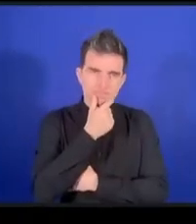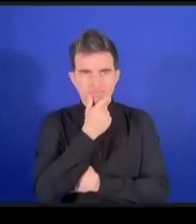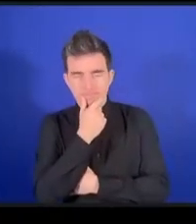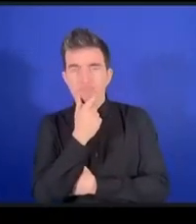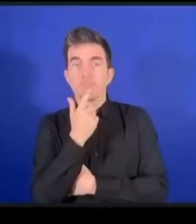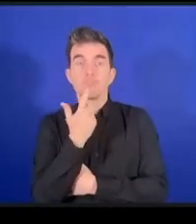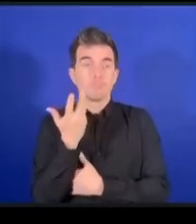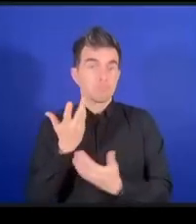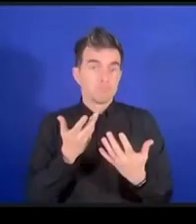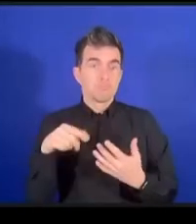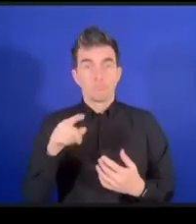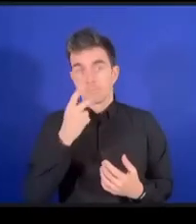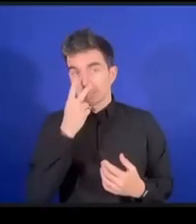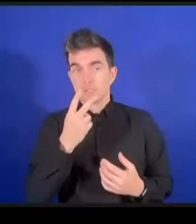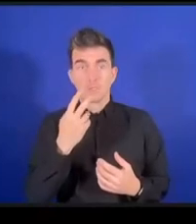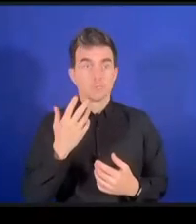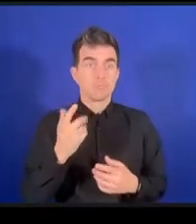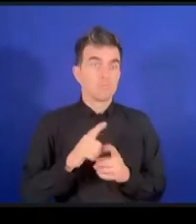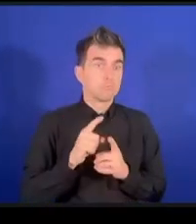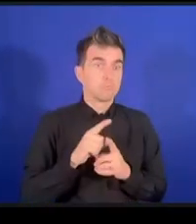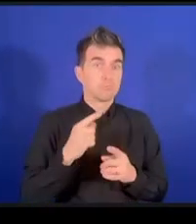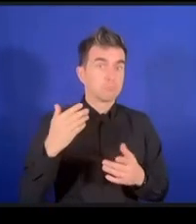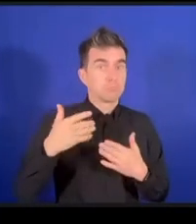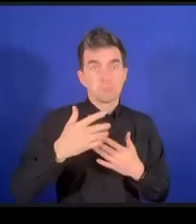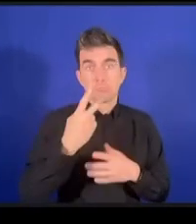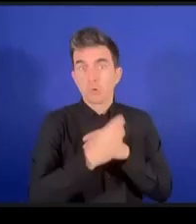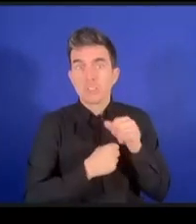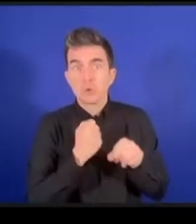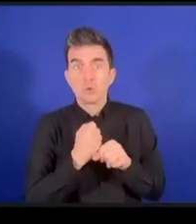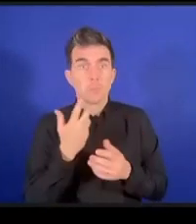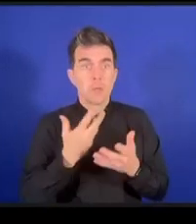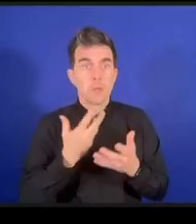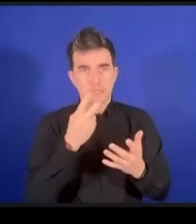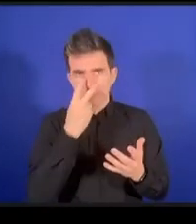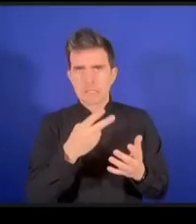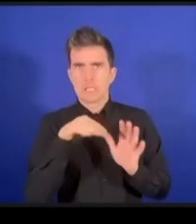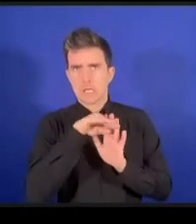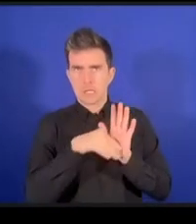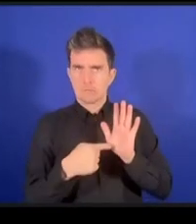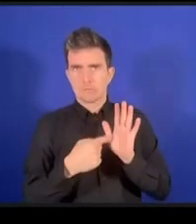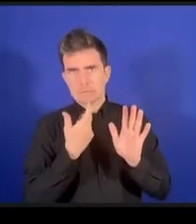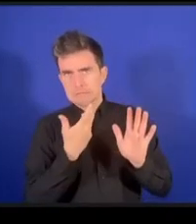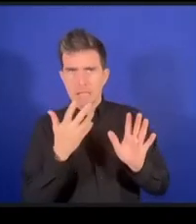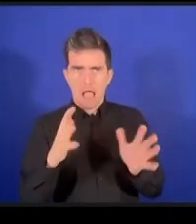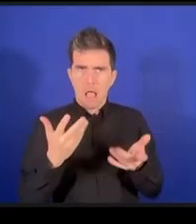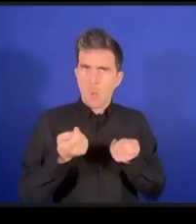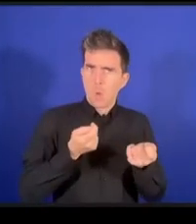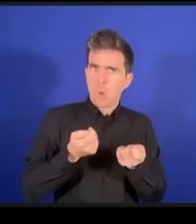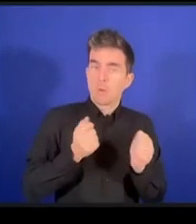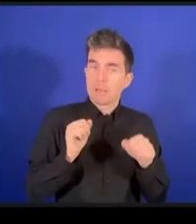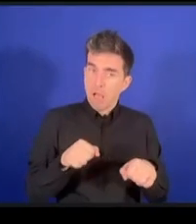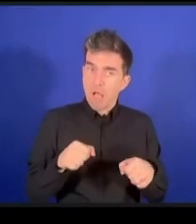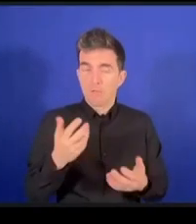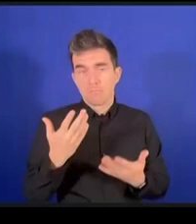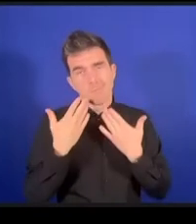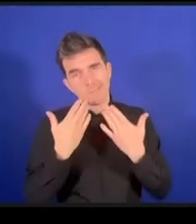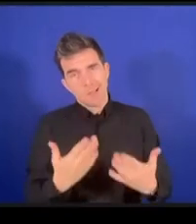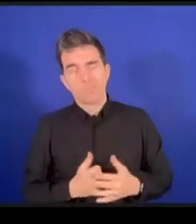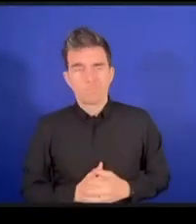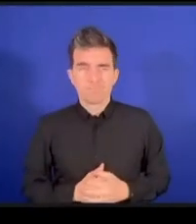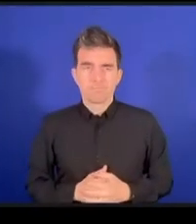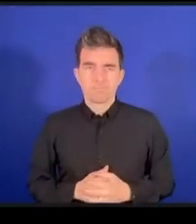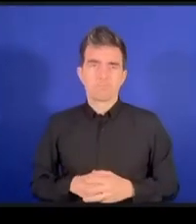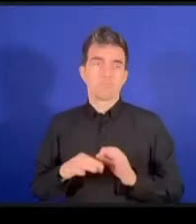усти в их тке Спасибо Алехандра мы подошли к последнему части